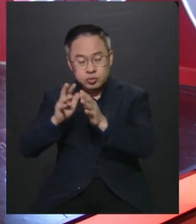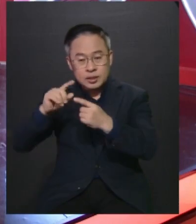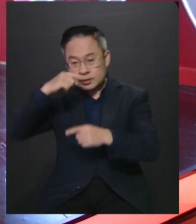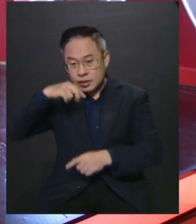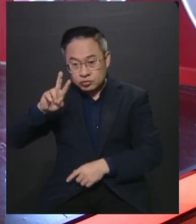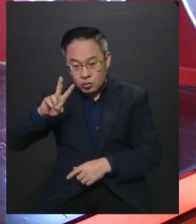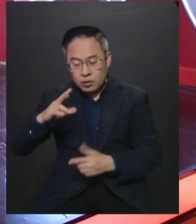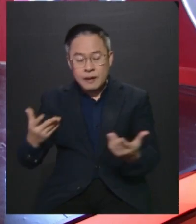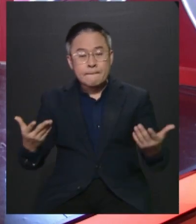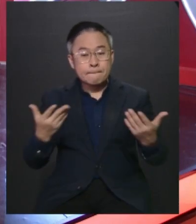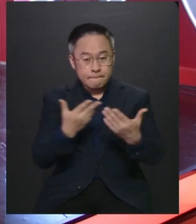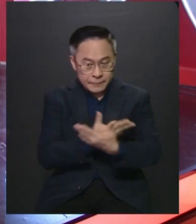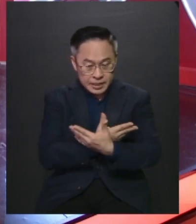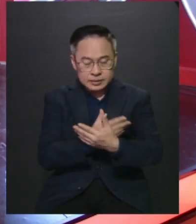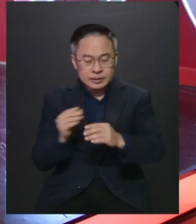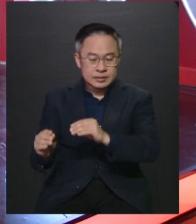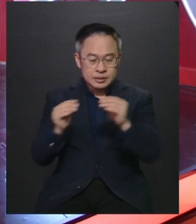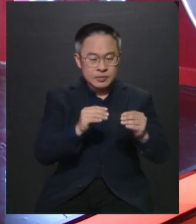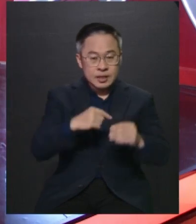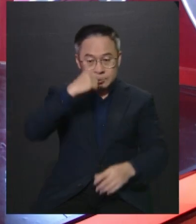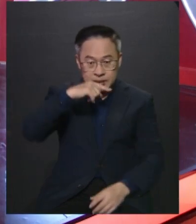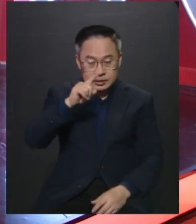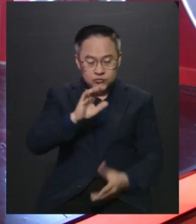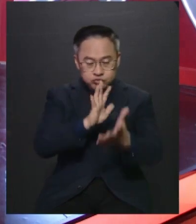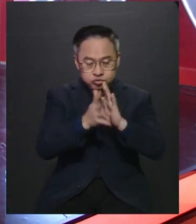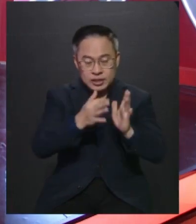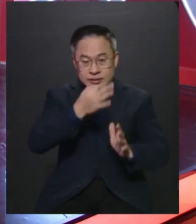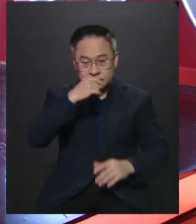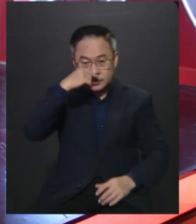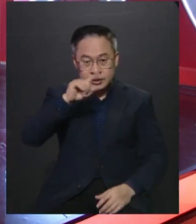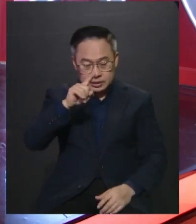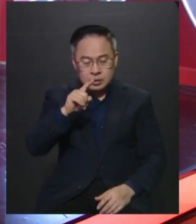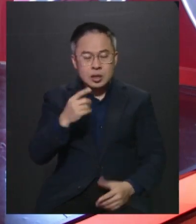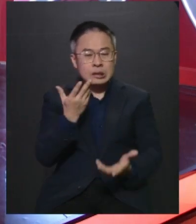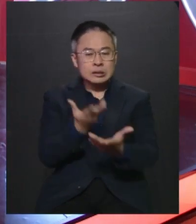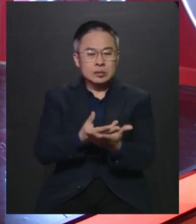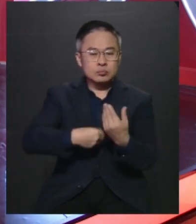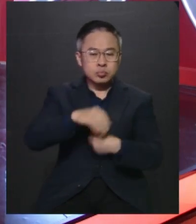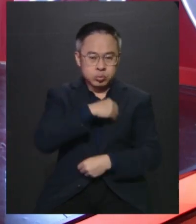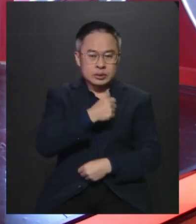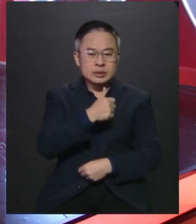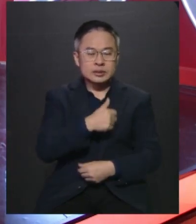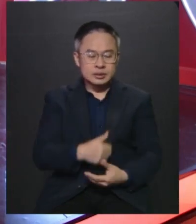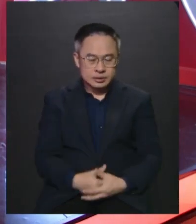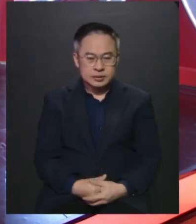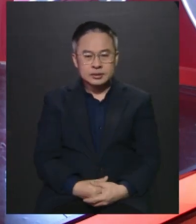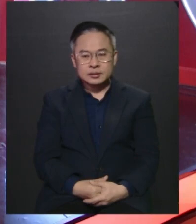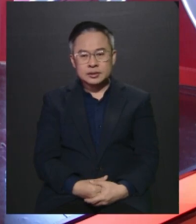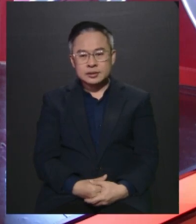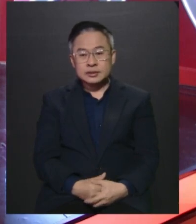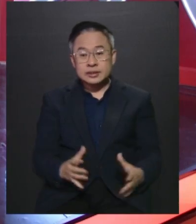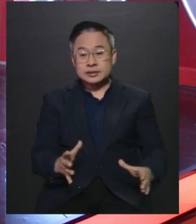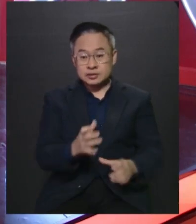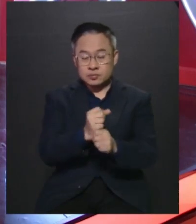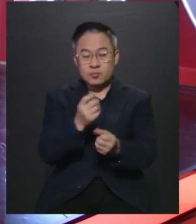ว่าอย่างที่เราทราบกันว่าทสป์ 7ของเราก็ถ่ายทอดสดต่อเนื่องทั้งผ่านทางหน้าจอแล้วก็แอปพลิเคชันของเราอยู่แล้วถูกต้องค่ะอ่ะ